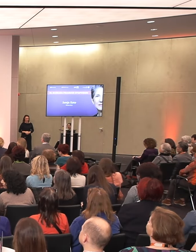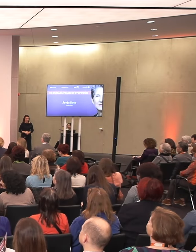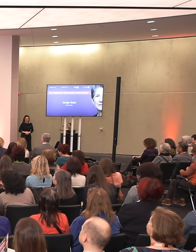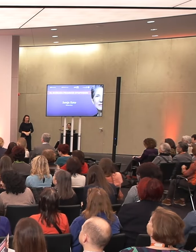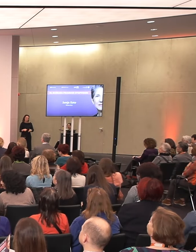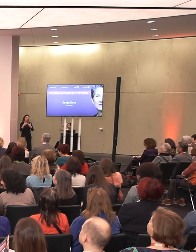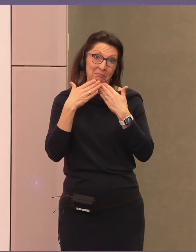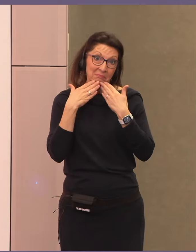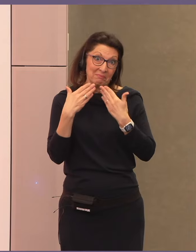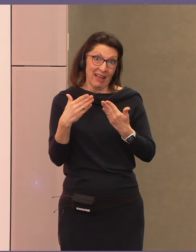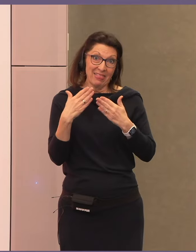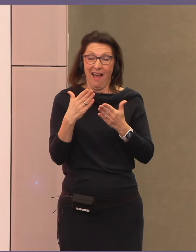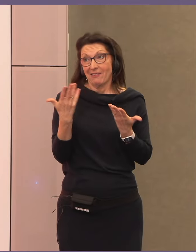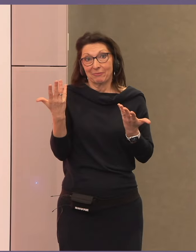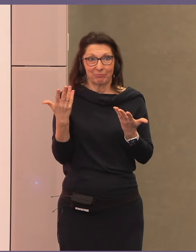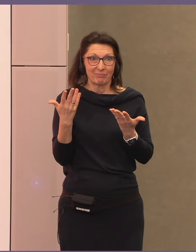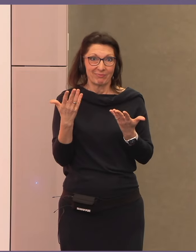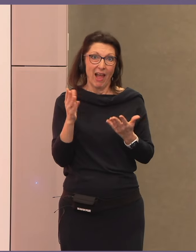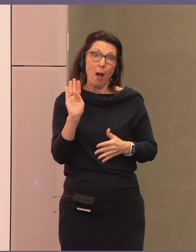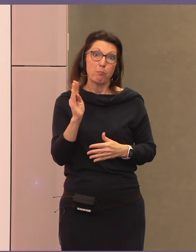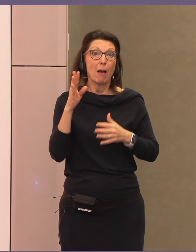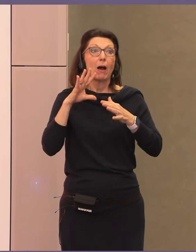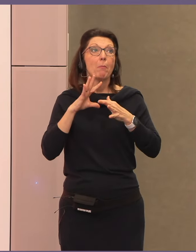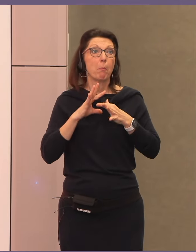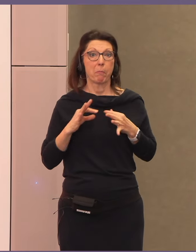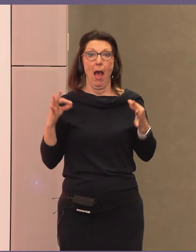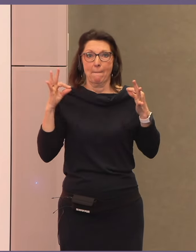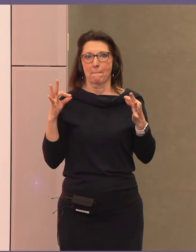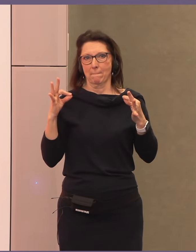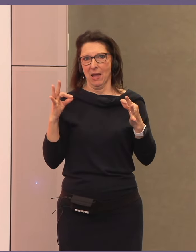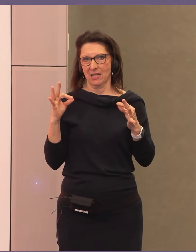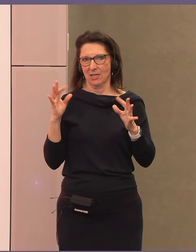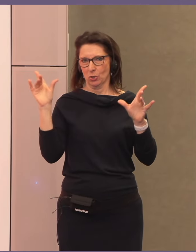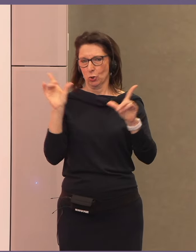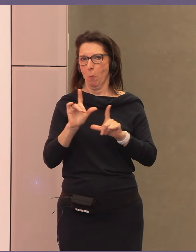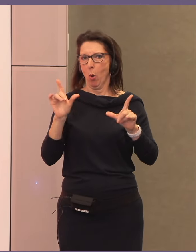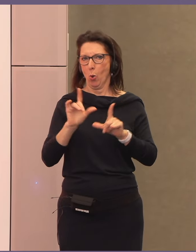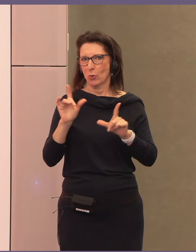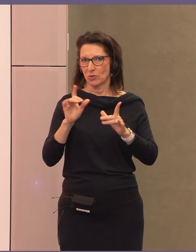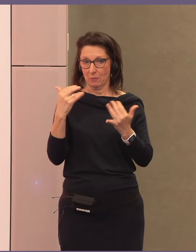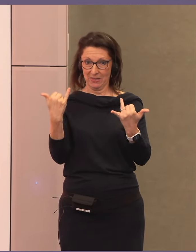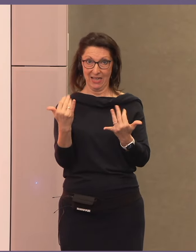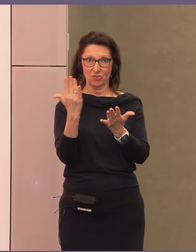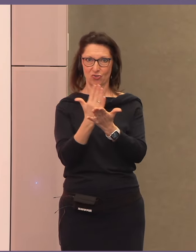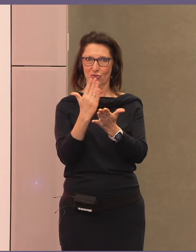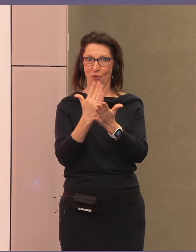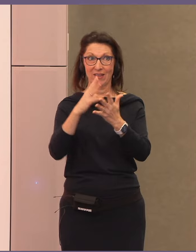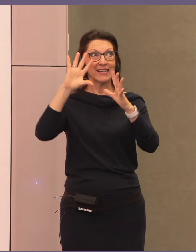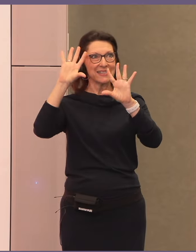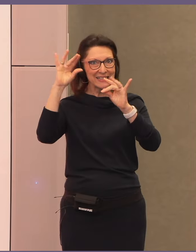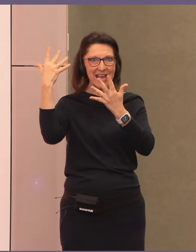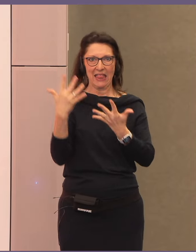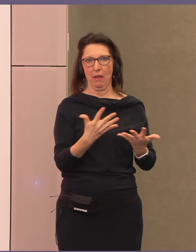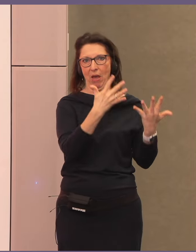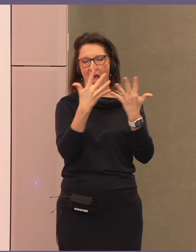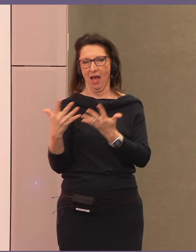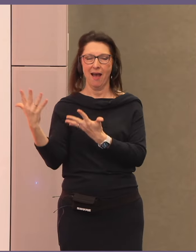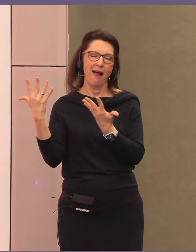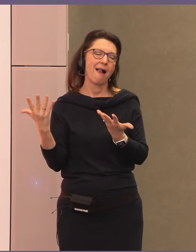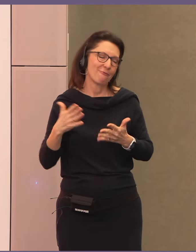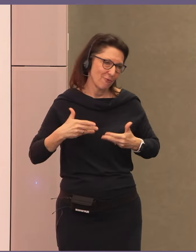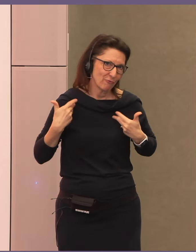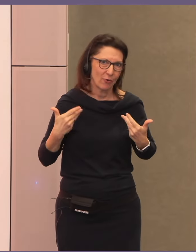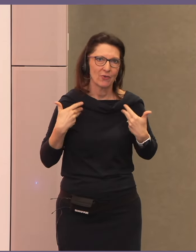Danke, dass das Barbara-Brahma-Symposium auch in sein zehntes Jahr gekommen ist. Wir freuen uns aber auch und sind sehr dankbar über die Unterstützung